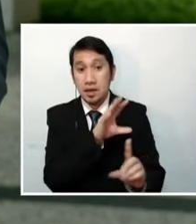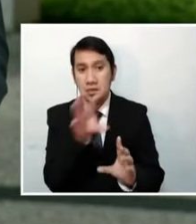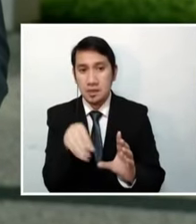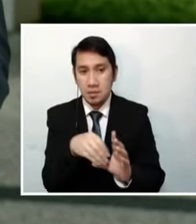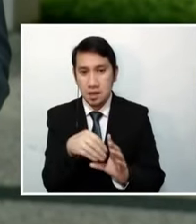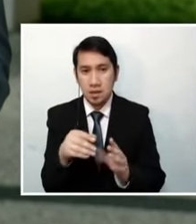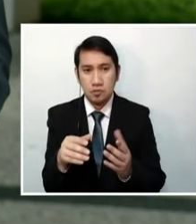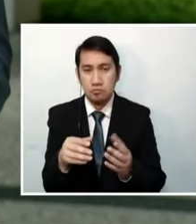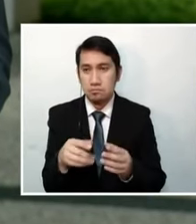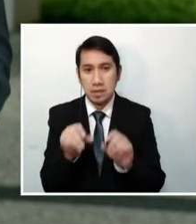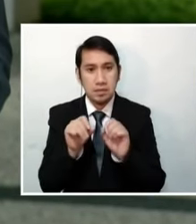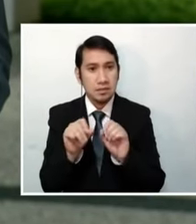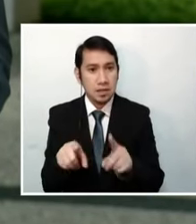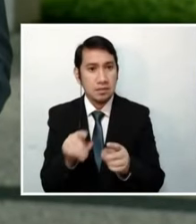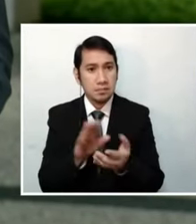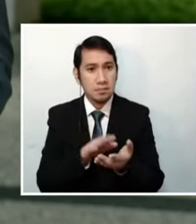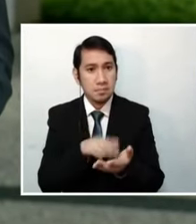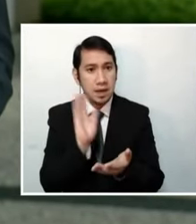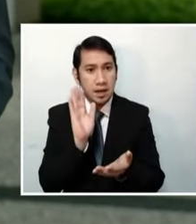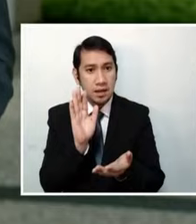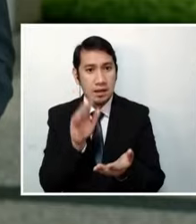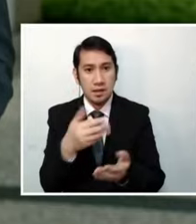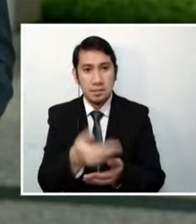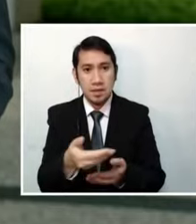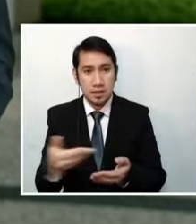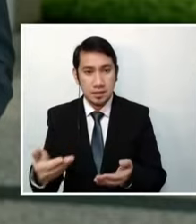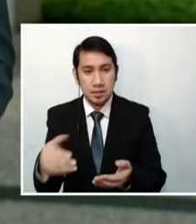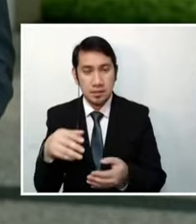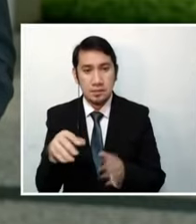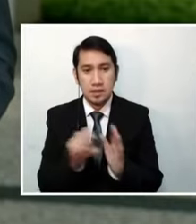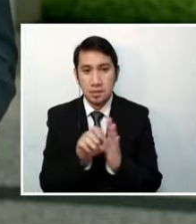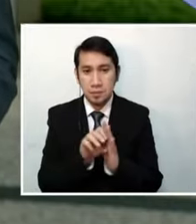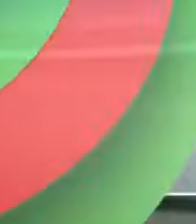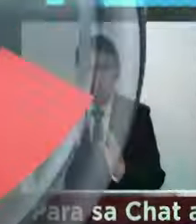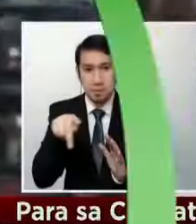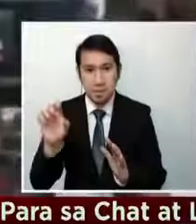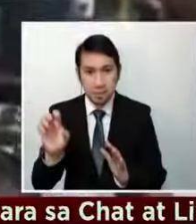pandemic supplies. Nagpa-patrol Katrina Domingo.